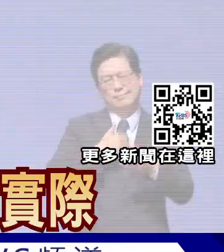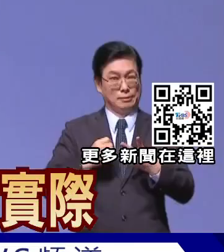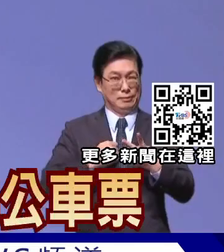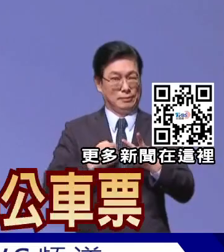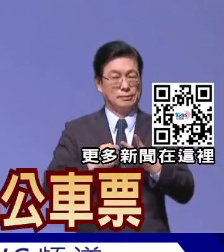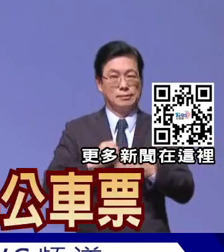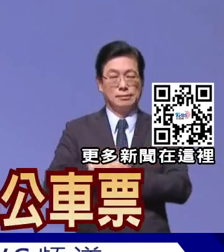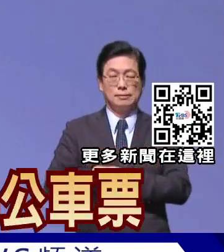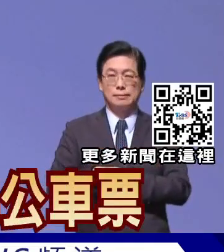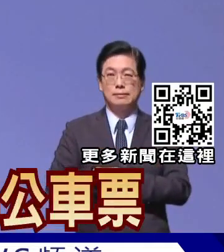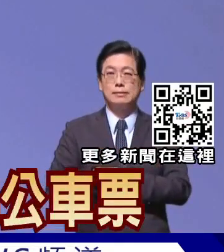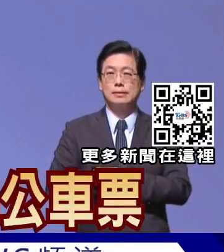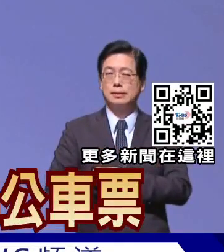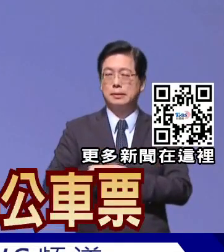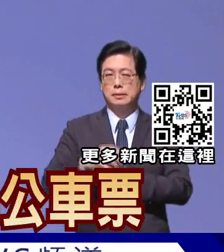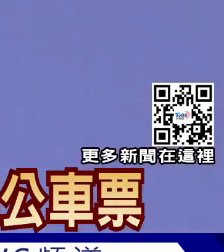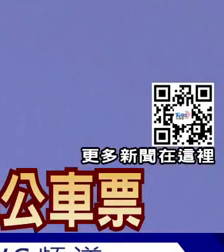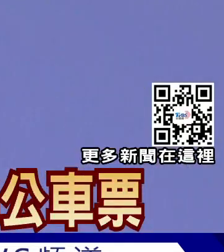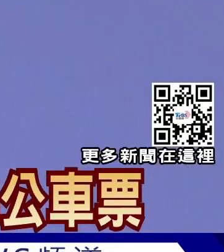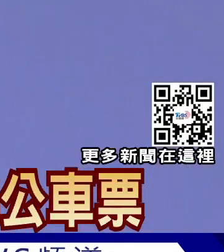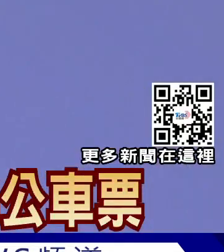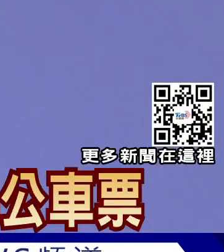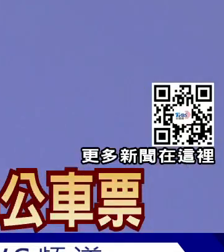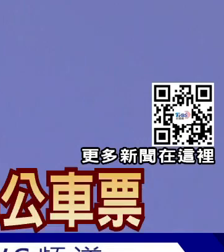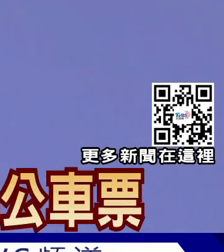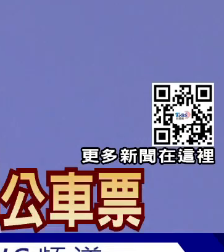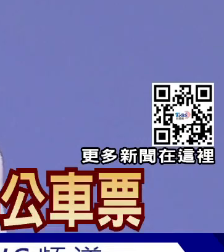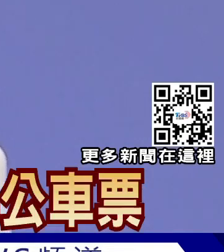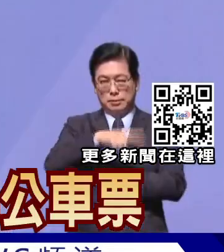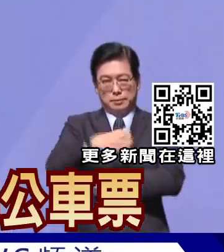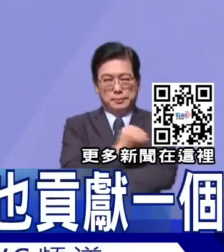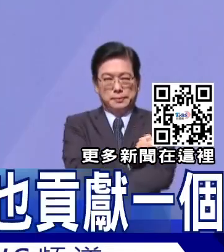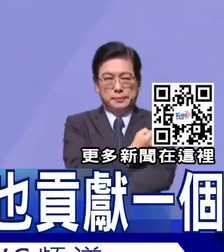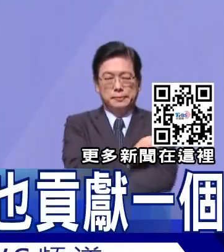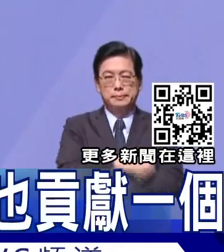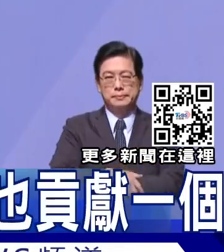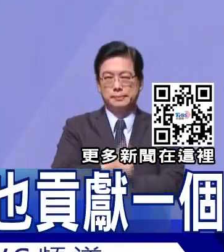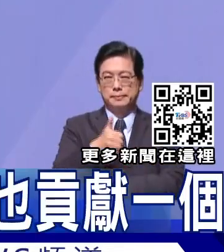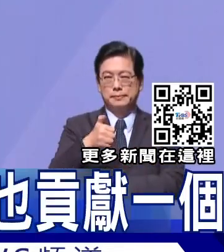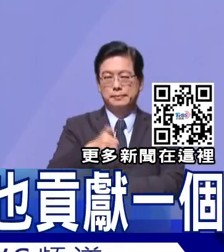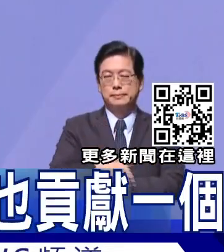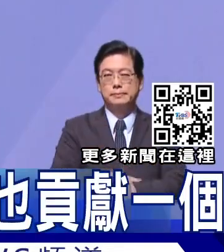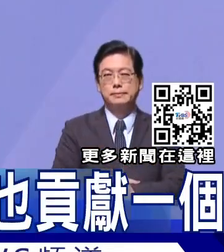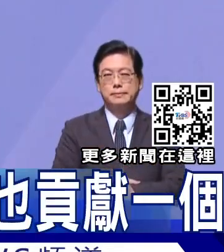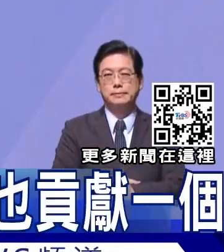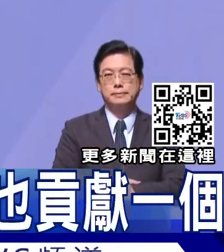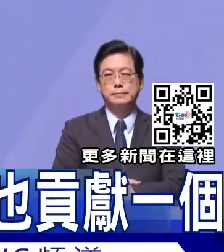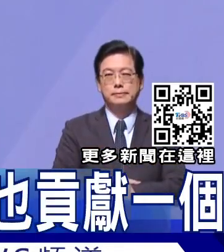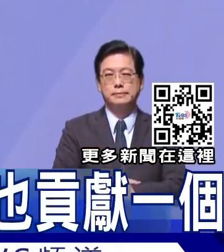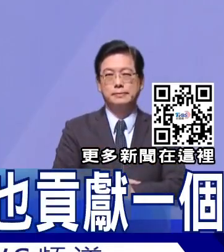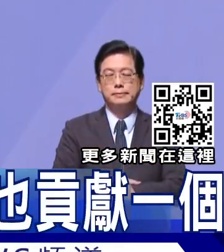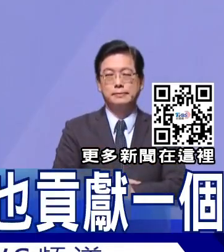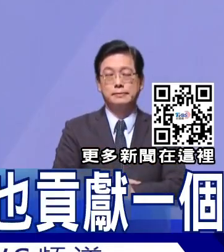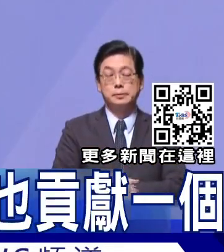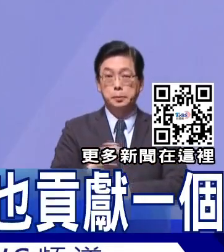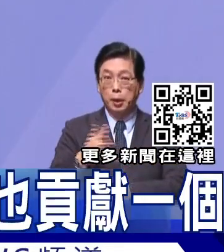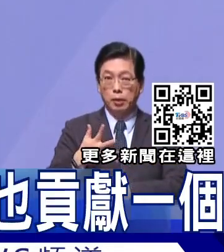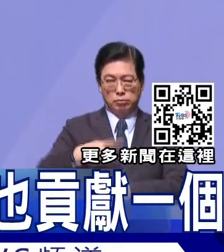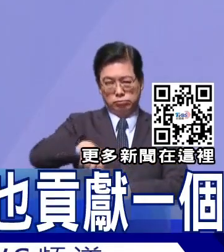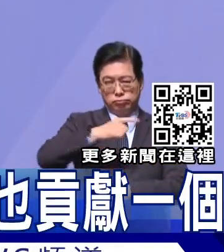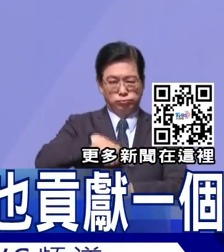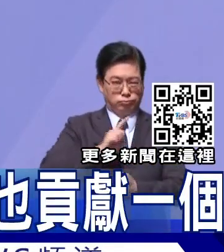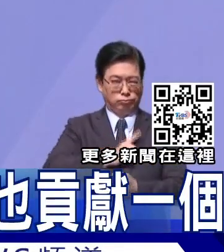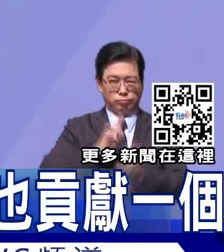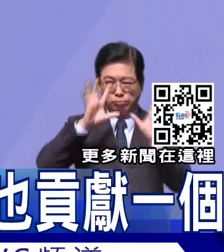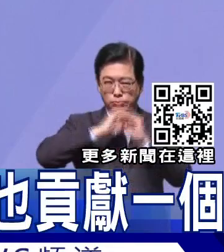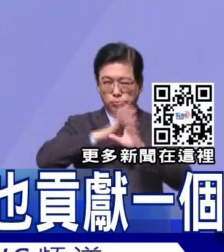际。实务上不可能做到深蹲换公车票。 少子化、蓝绿白交锋，三宝爸蒋万安拿自己当例子，